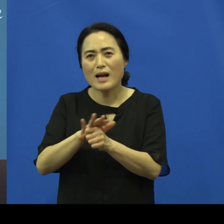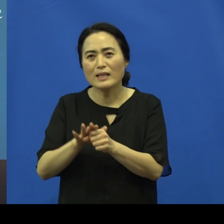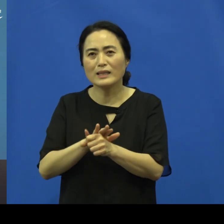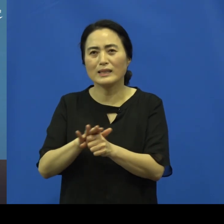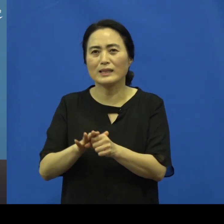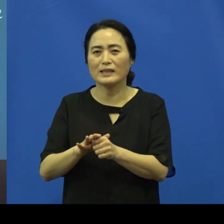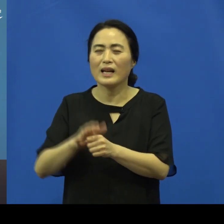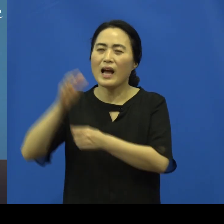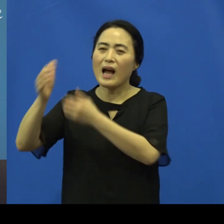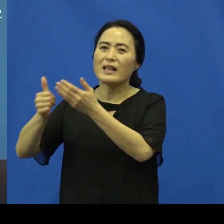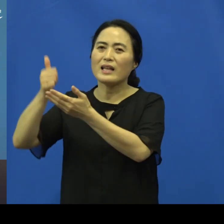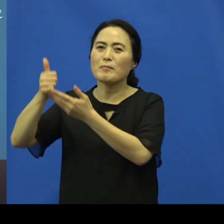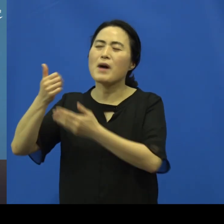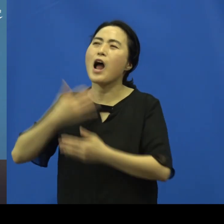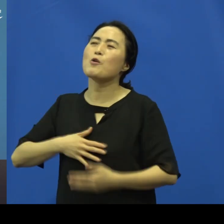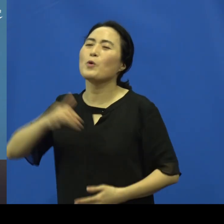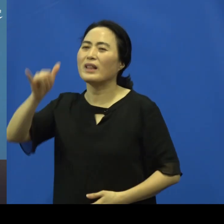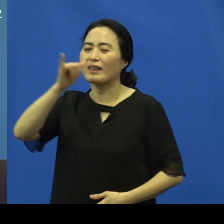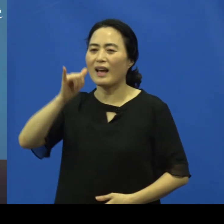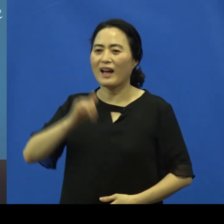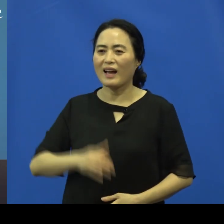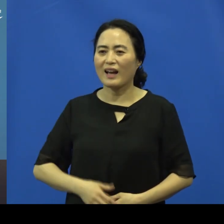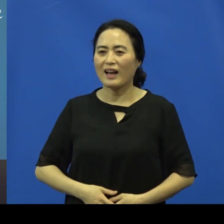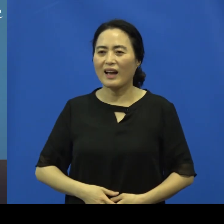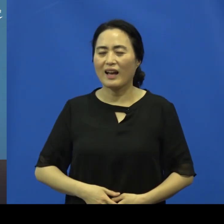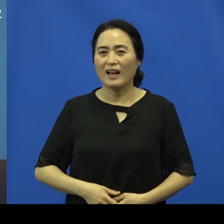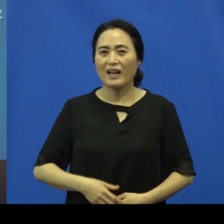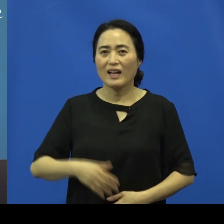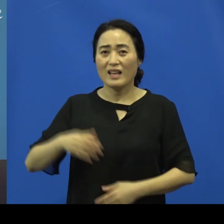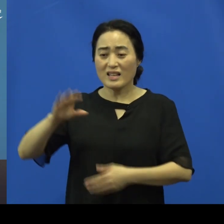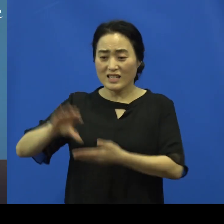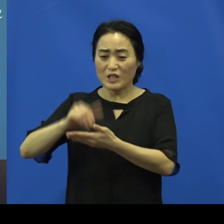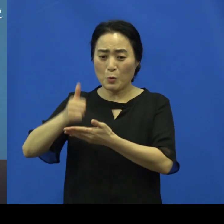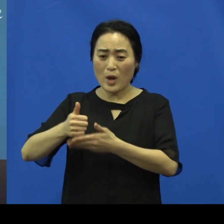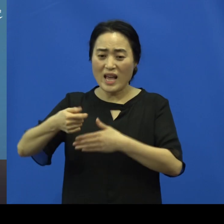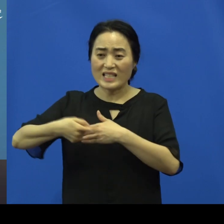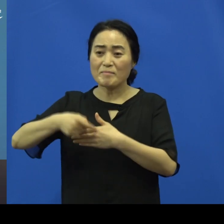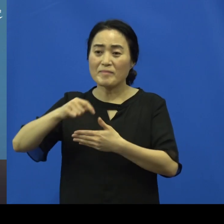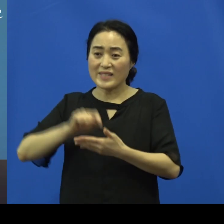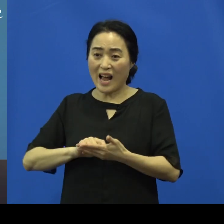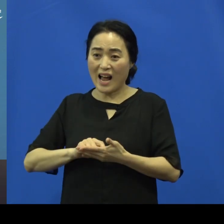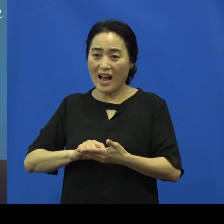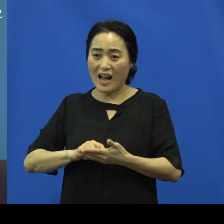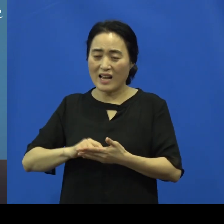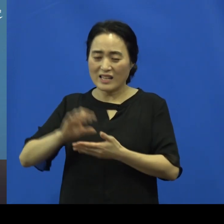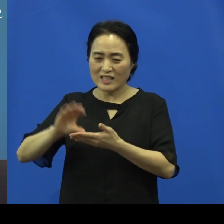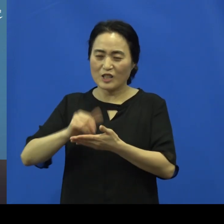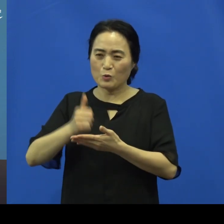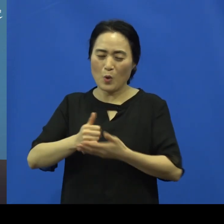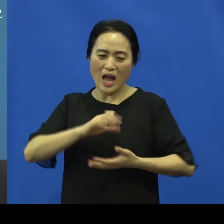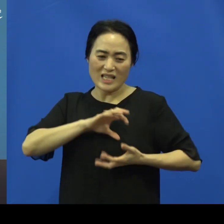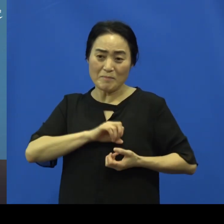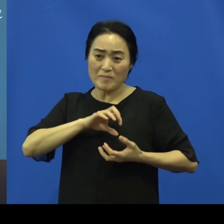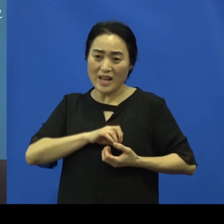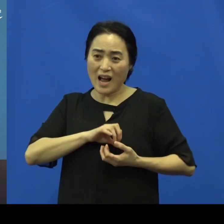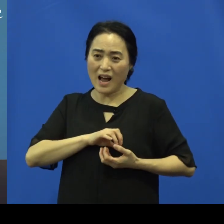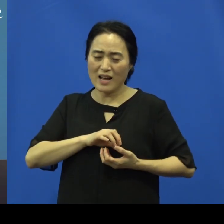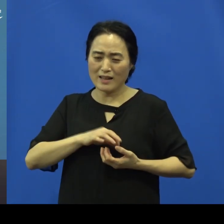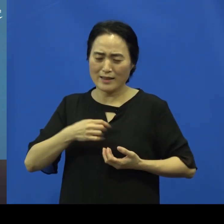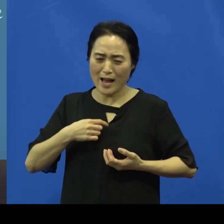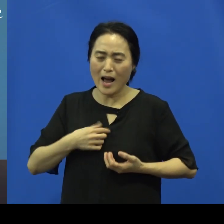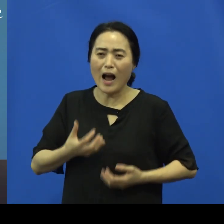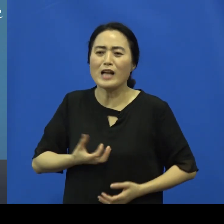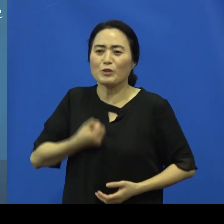뭘 표현해? 내가 그리스도의 심장으로 너희 무리를 얼마나 사모하는지 그랬어요. 여기 그리스도의 심장이